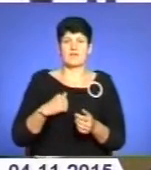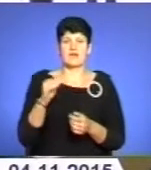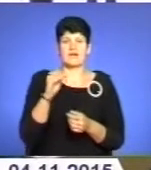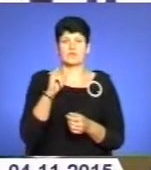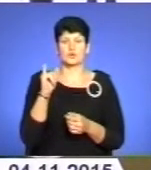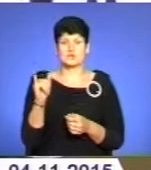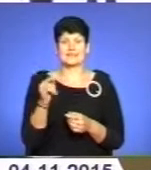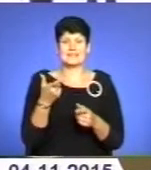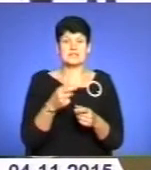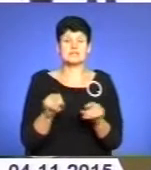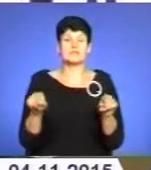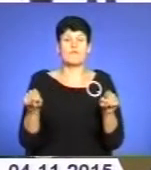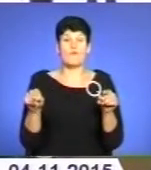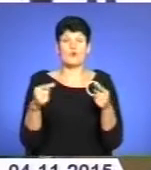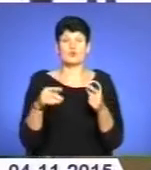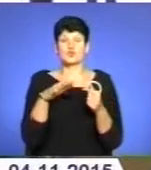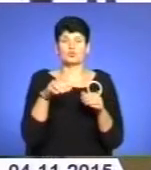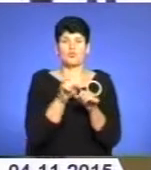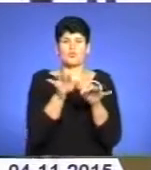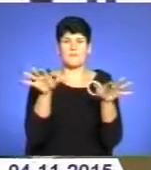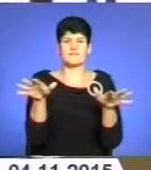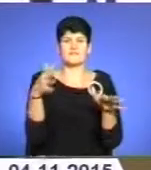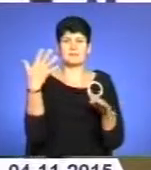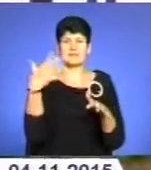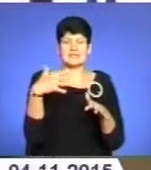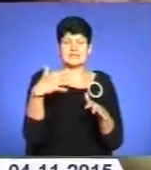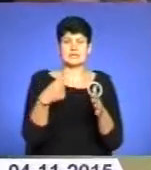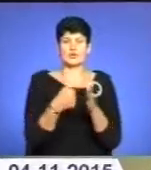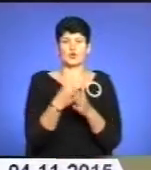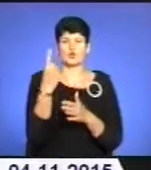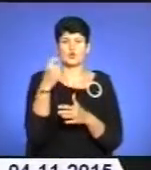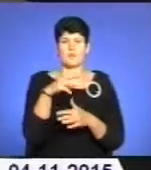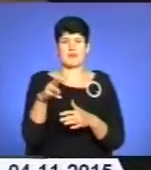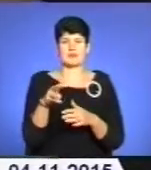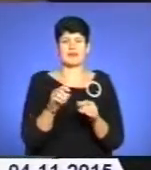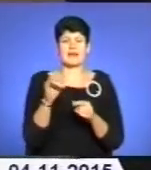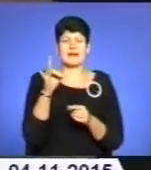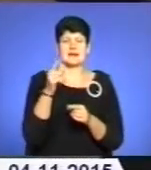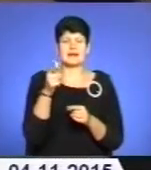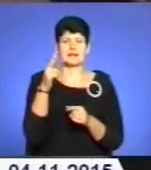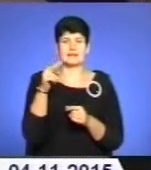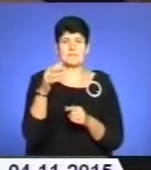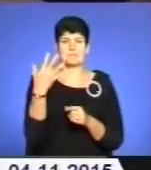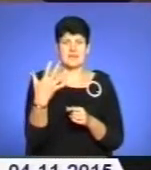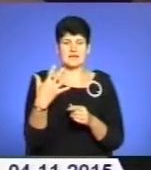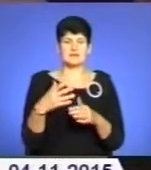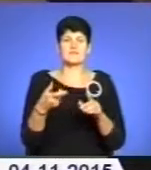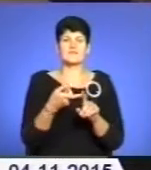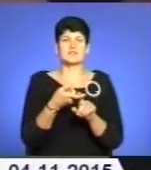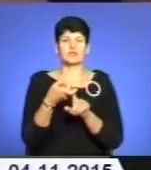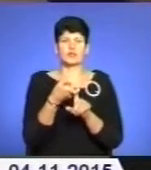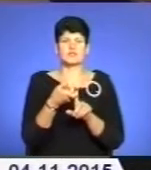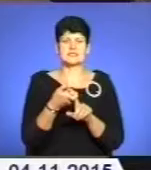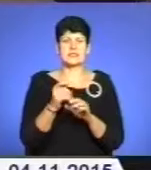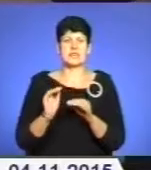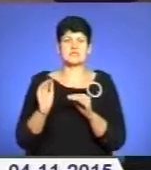своєму вибуху створюють зону ураження від 50 до 100 метрів. Граната РГД-5 відноситься до